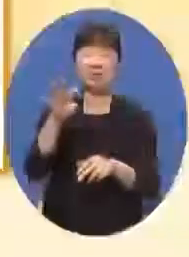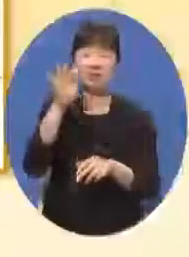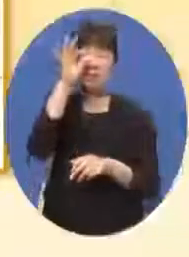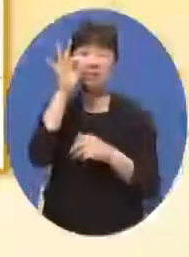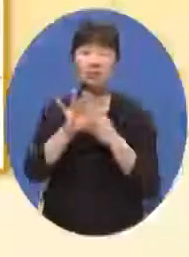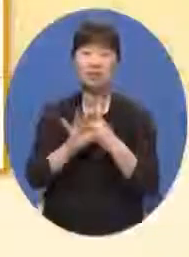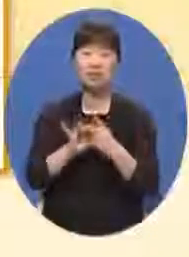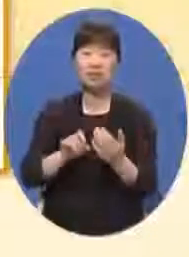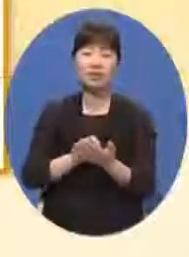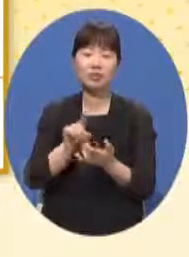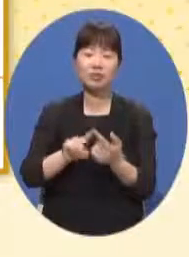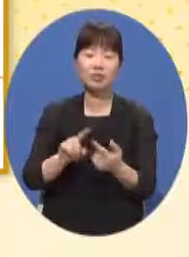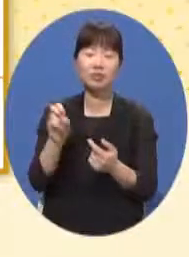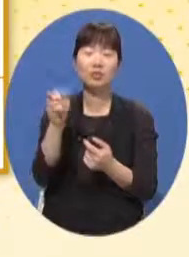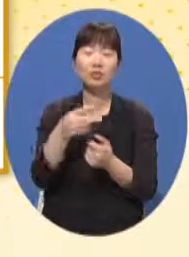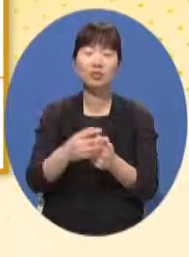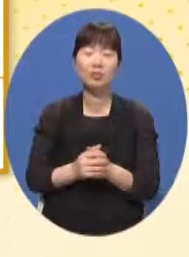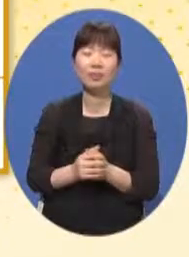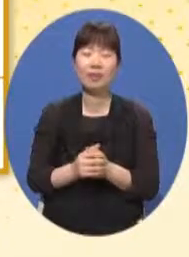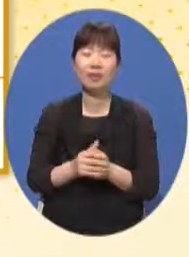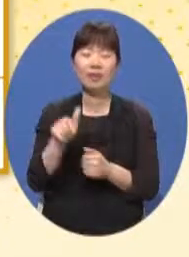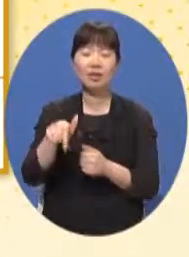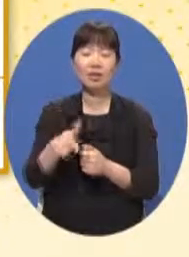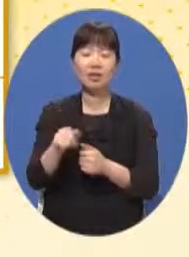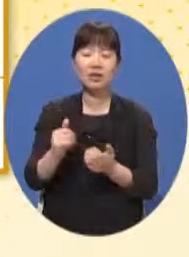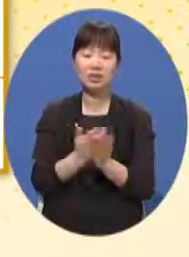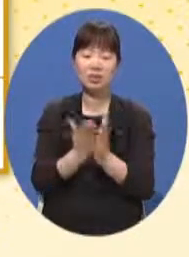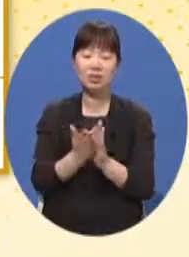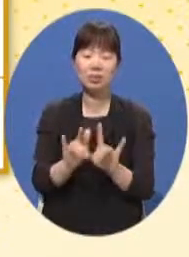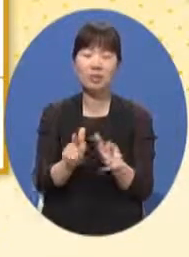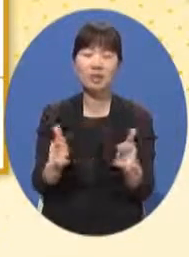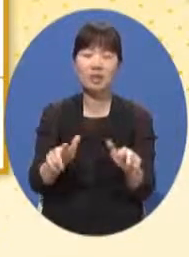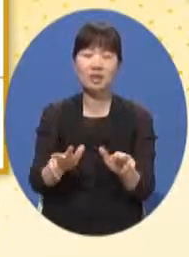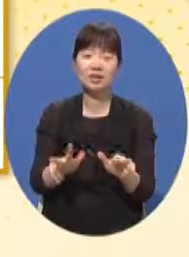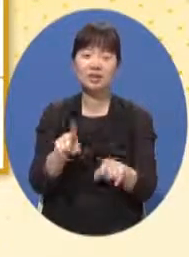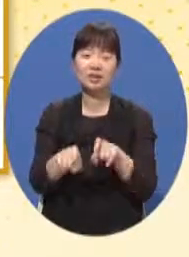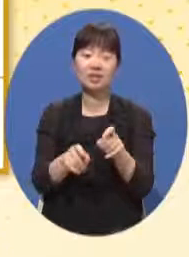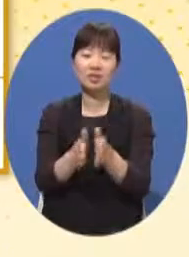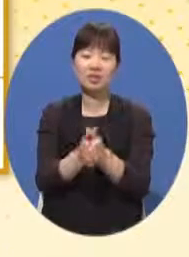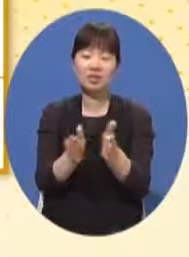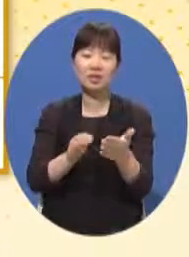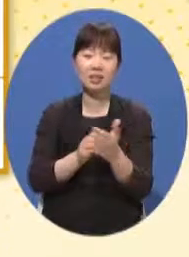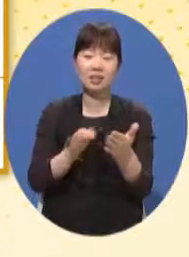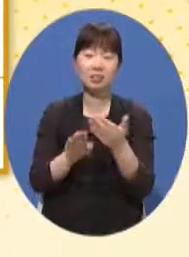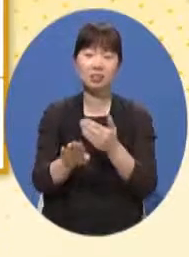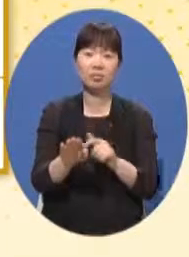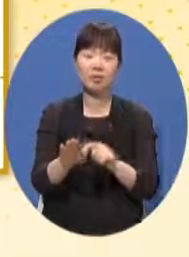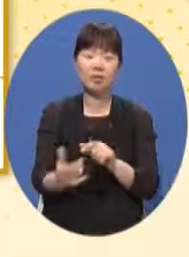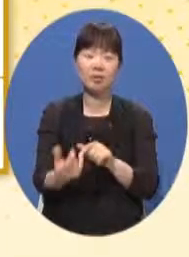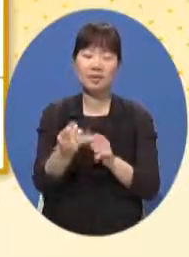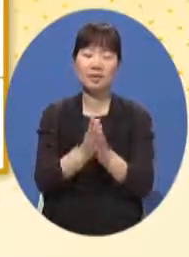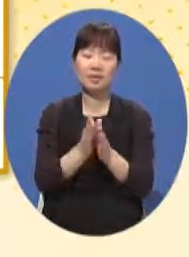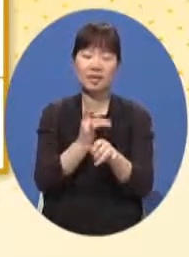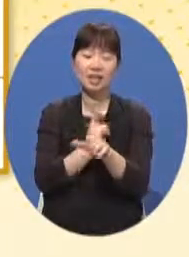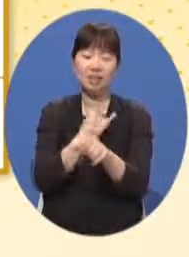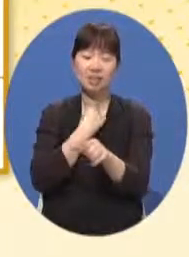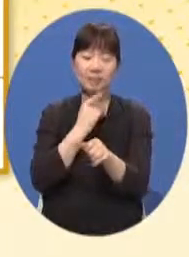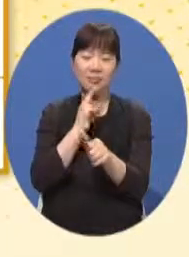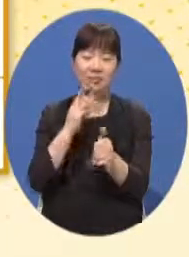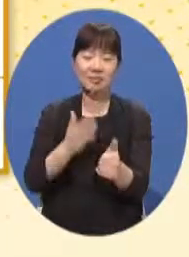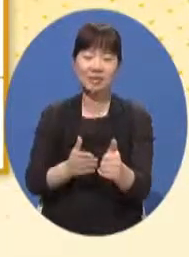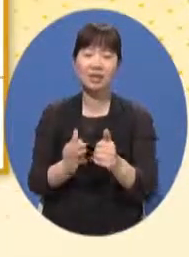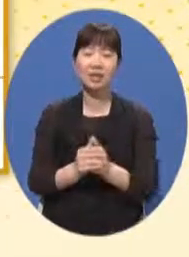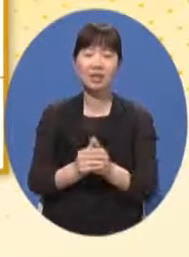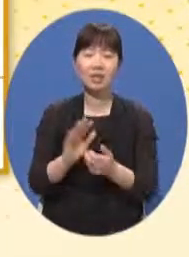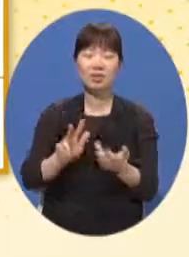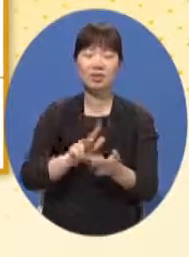뭐 축구나 아니면 뭐 구기 종목 이런 것들은 사실 걷기 시작한 이후부터 바로 시작해 주셔도 공원에서 아빠랑 그냥